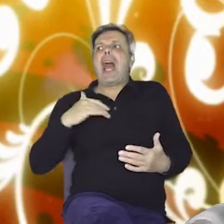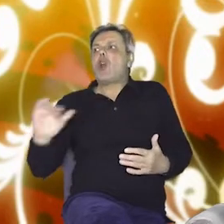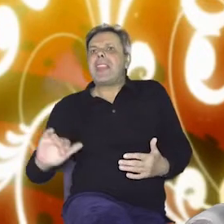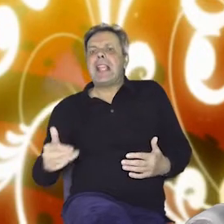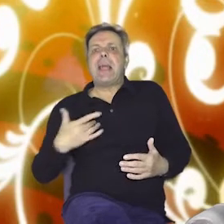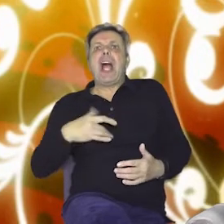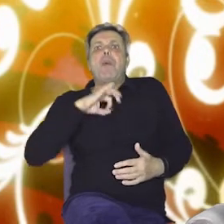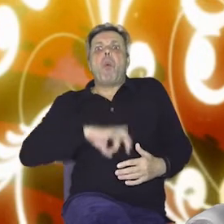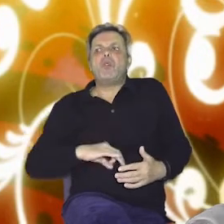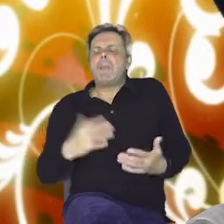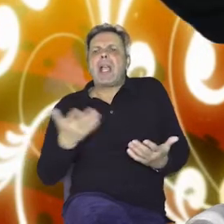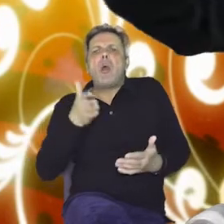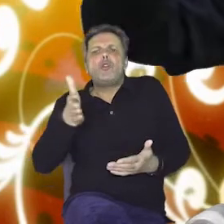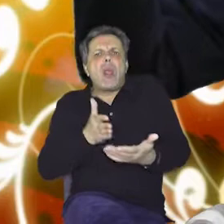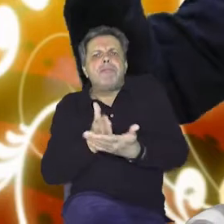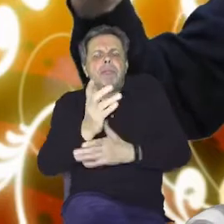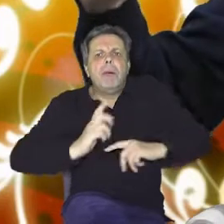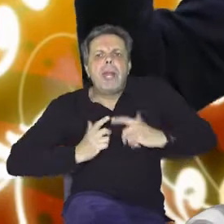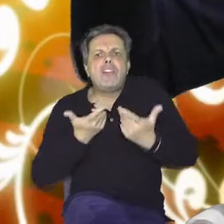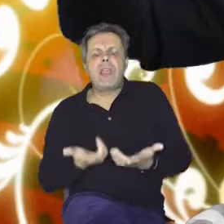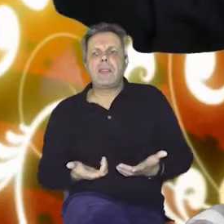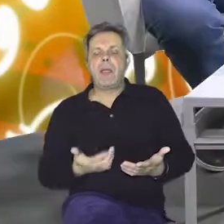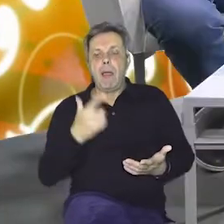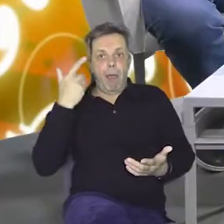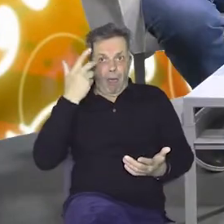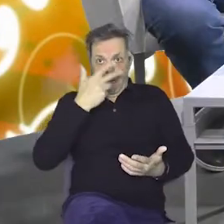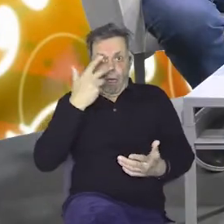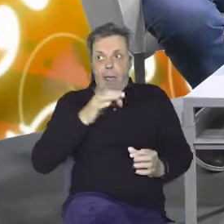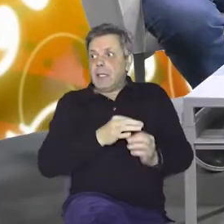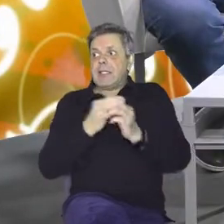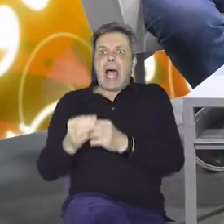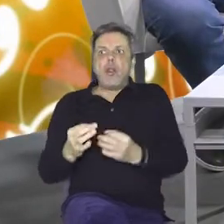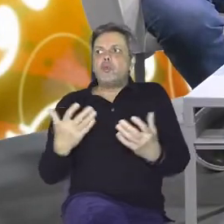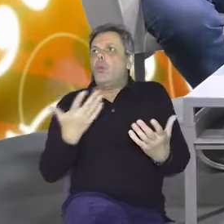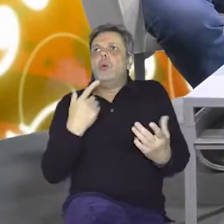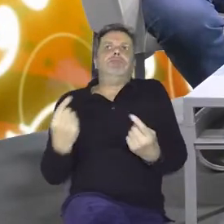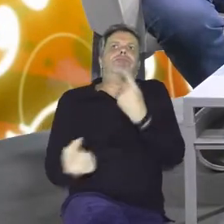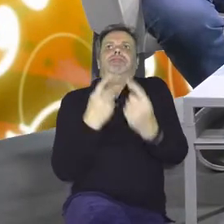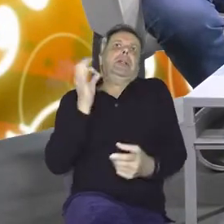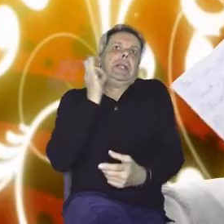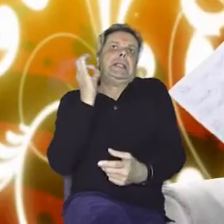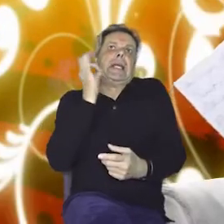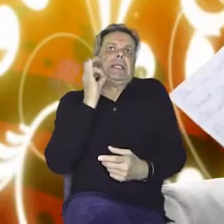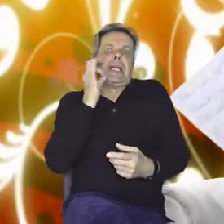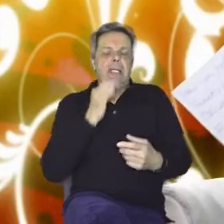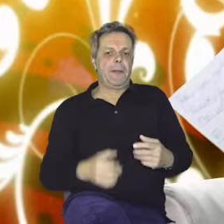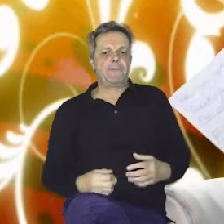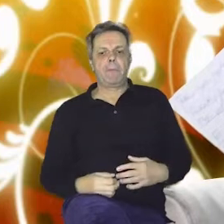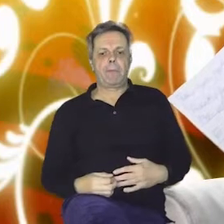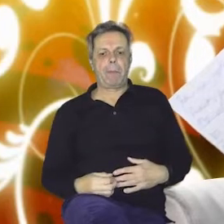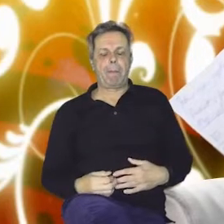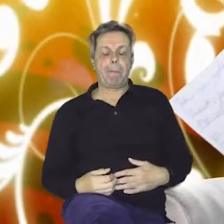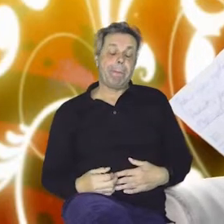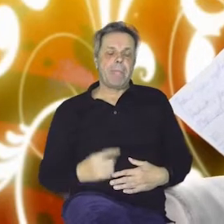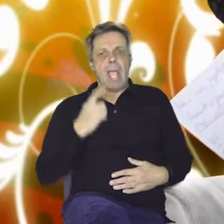kako će oni preživjeti, a stalno su neke kataklizme na pomolu. Ali meni se čini, ako ja razmišljam o